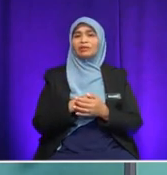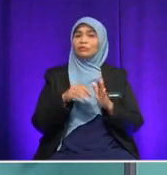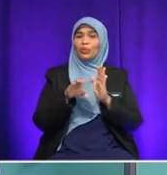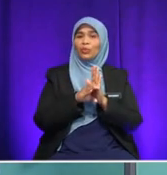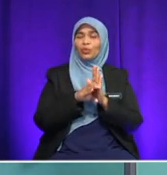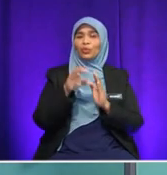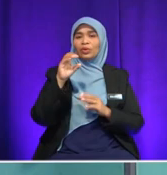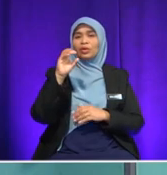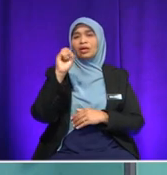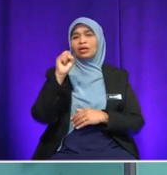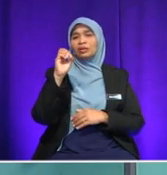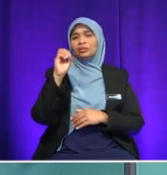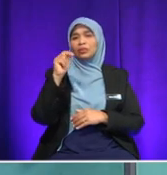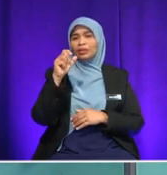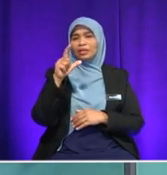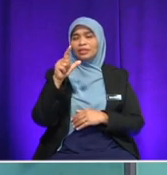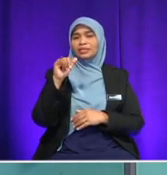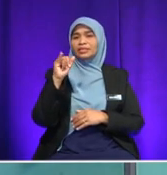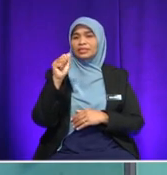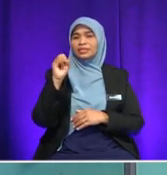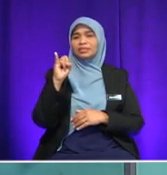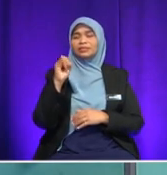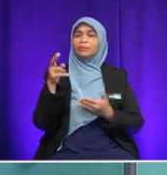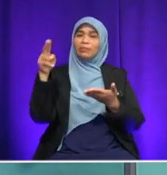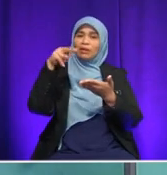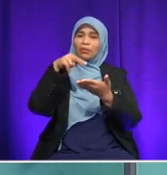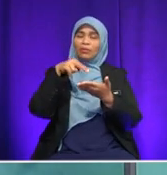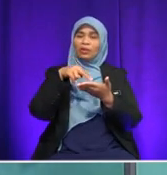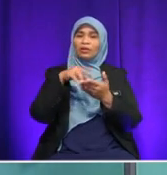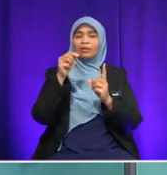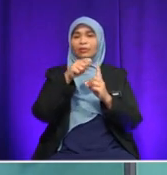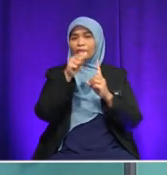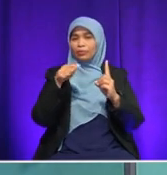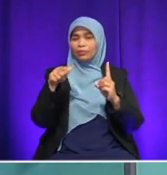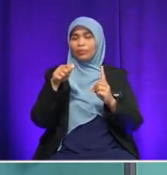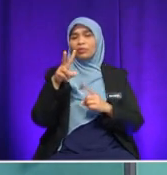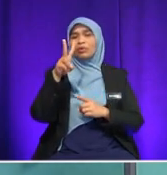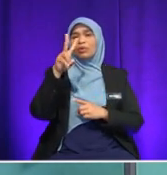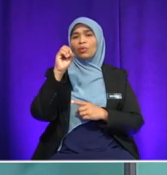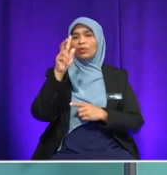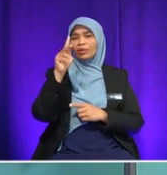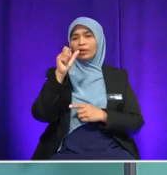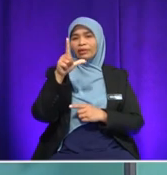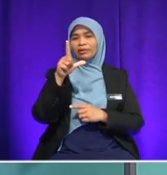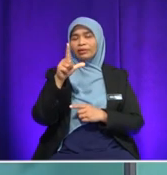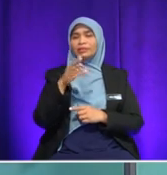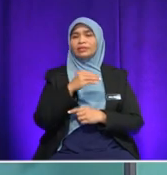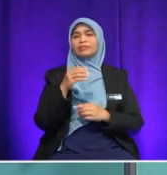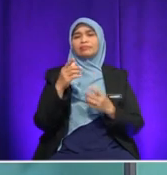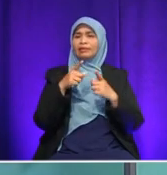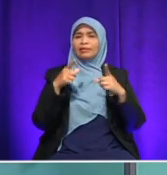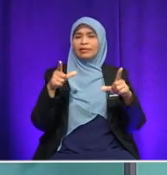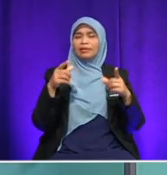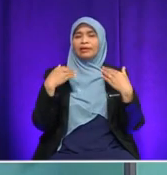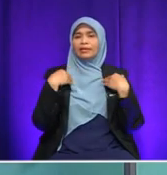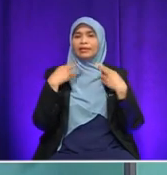ada aliterasi, ya, iaitu pengulangan huruf vokal dan juga konsonan. Ada singkop,